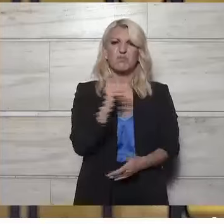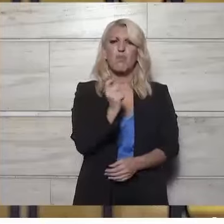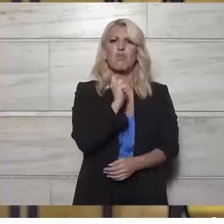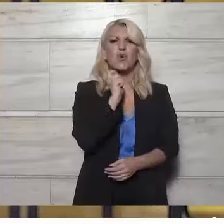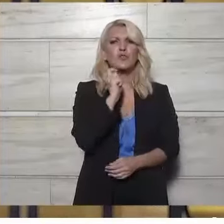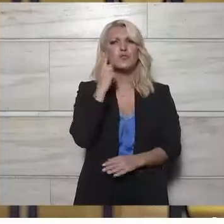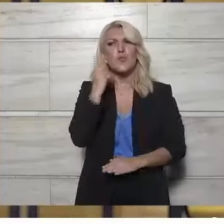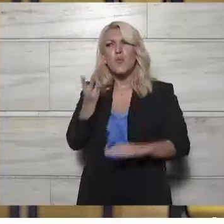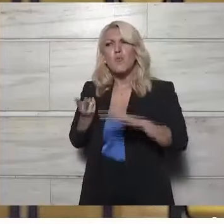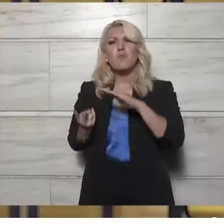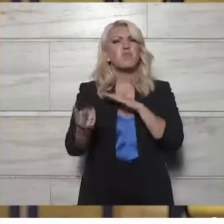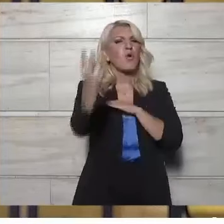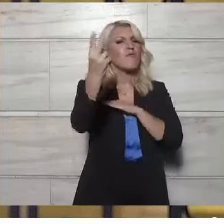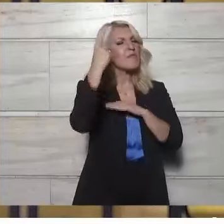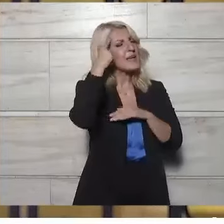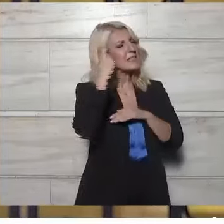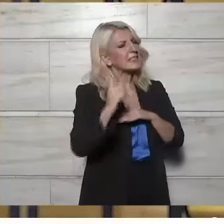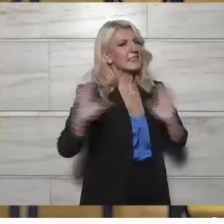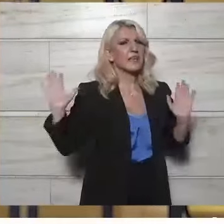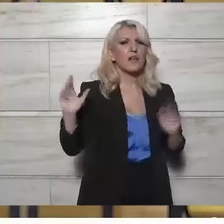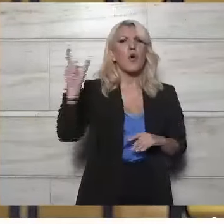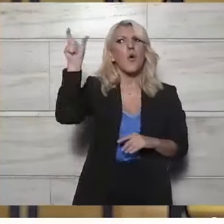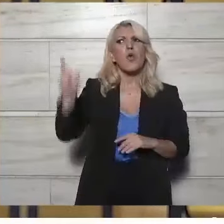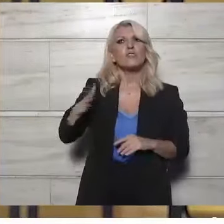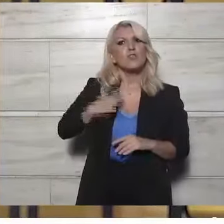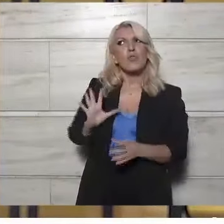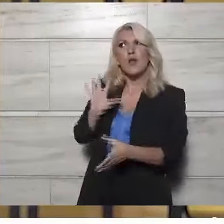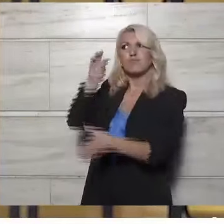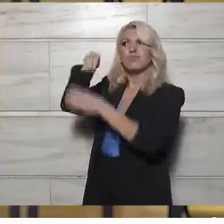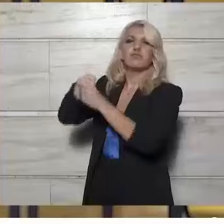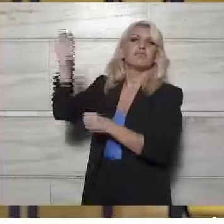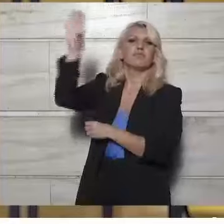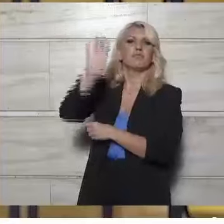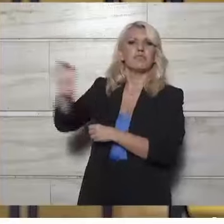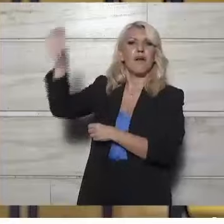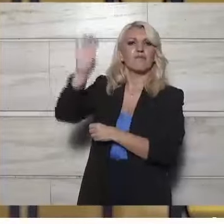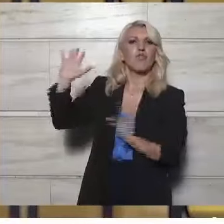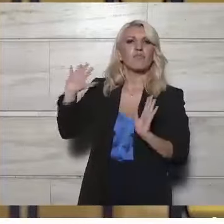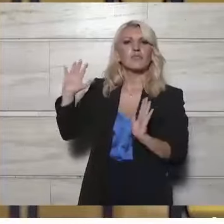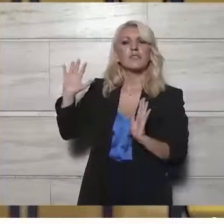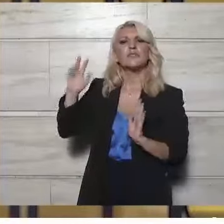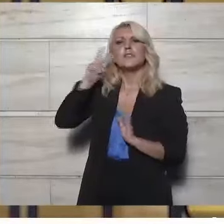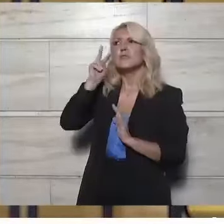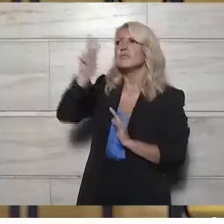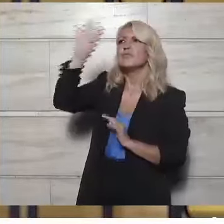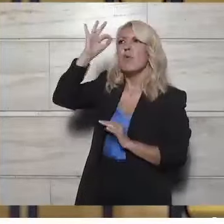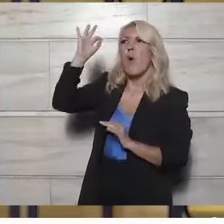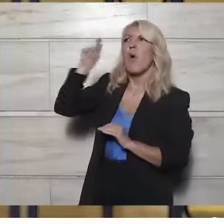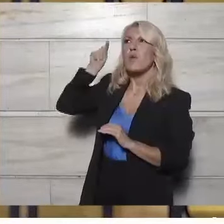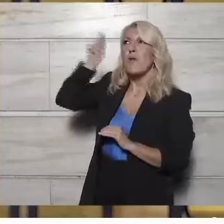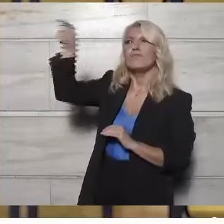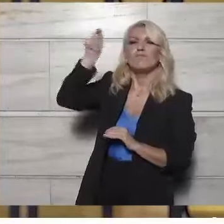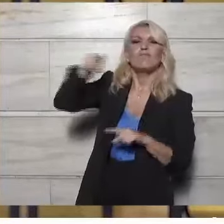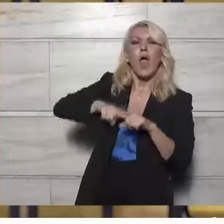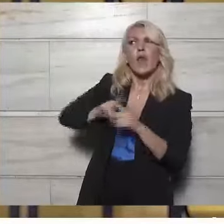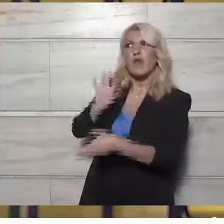Ήταν ευρωπαϊστής. Ήταν πολιτικός που διάβαζε σωστά τα γεωπολιτικά δεδομένα. Ήταν πρώτα και πάνω απ' όλα